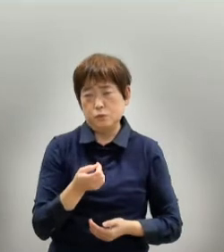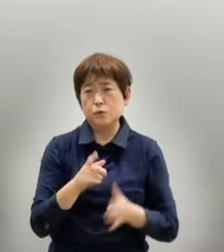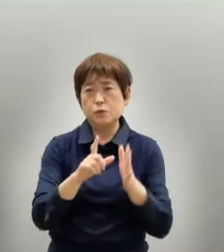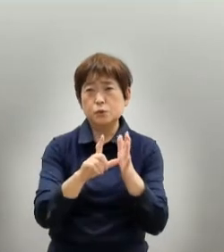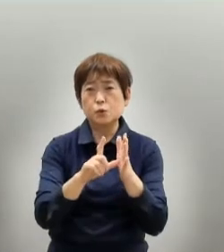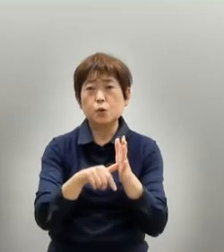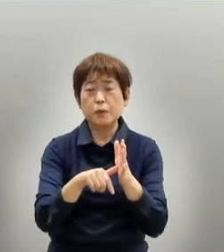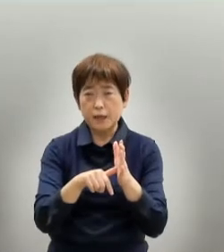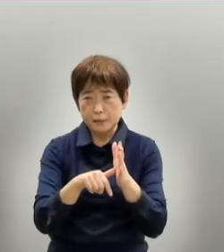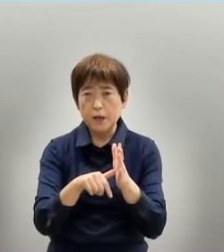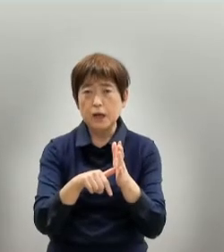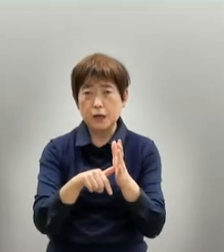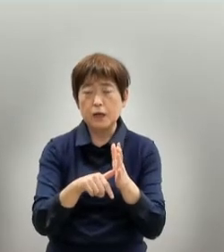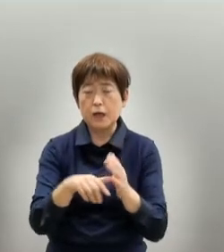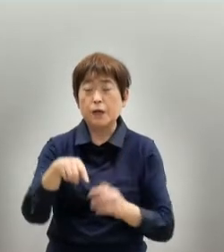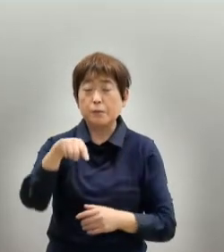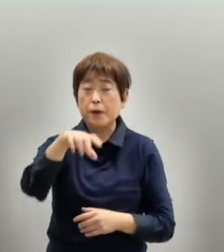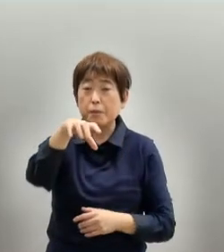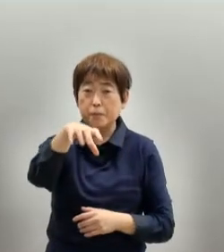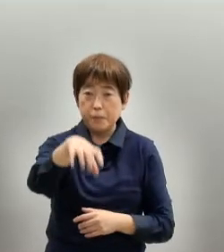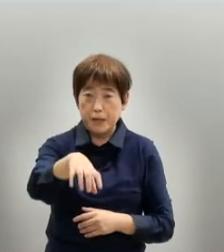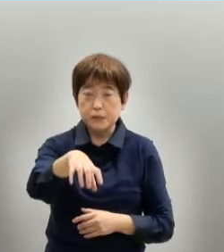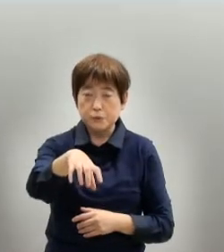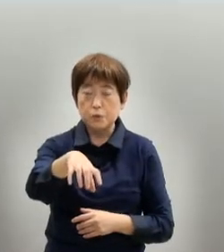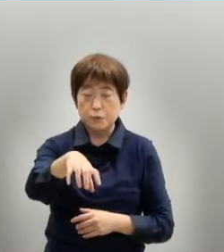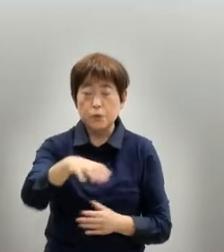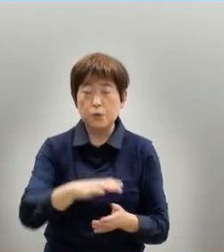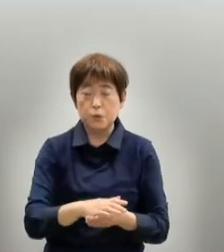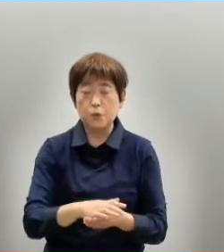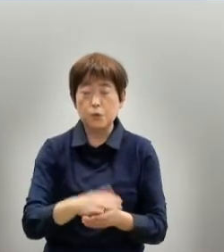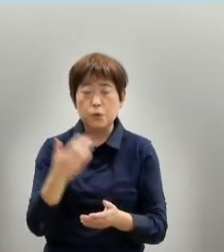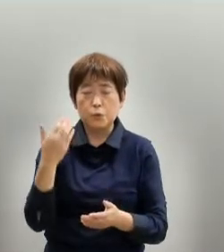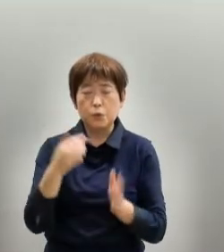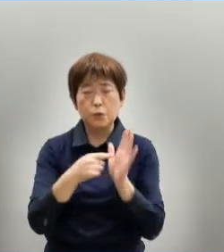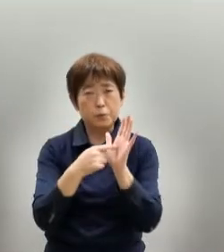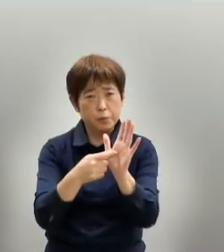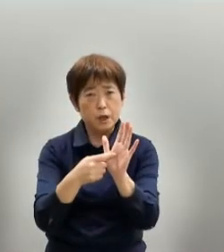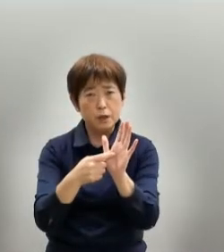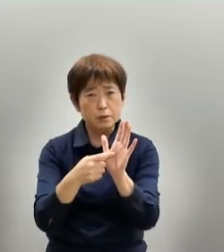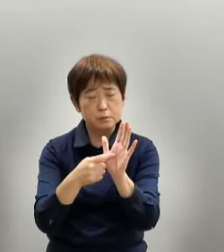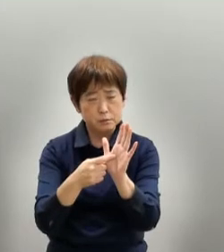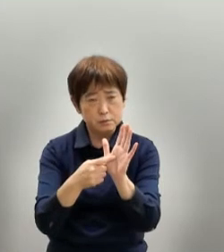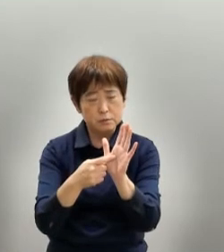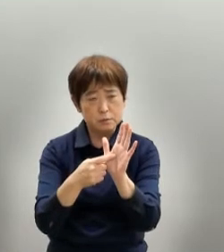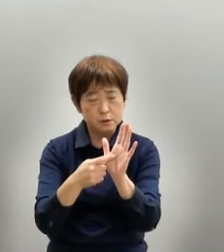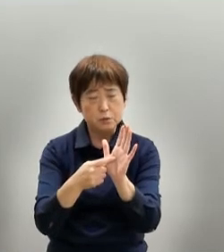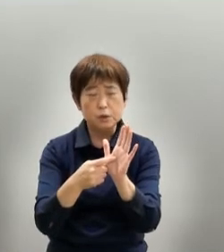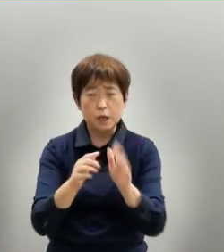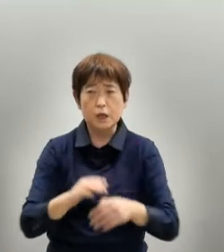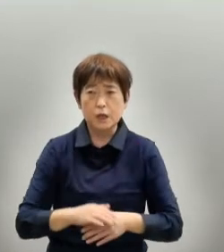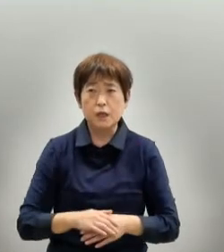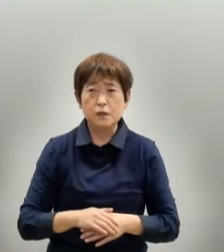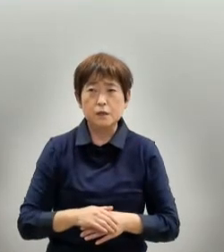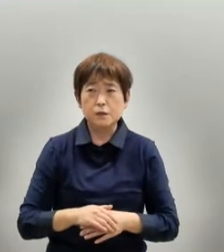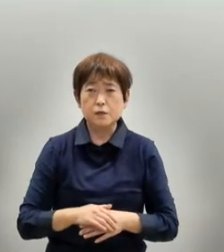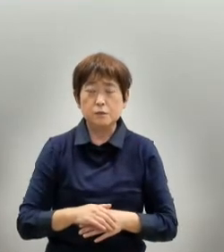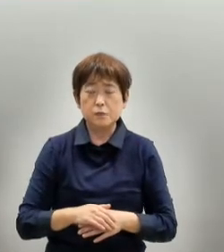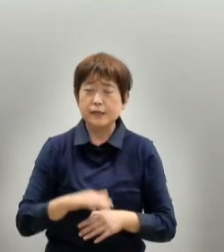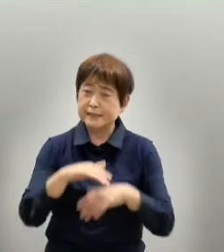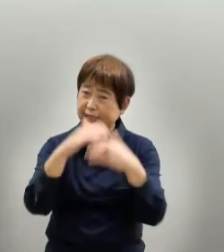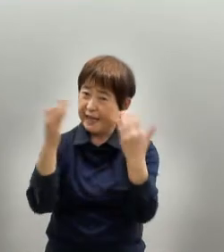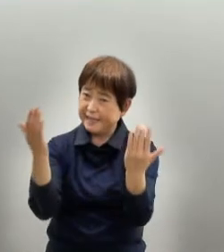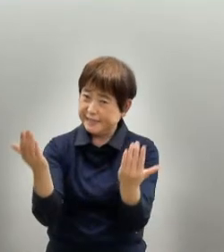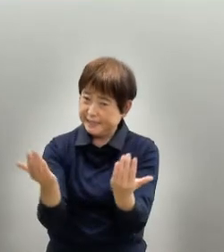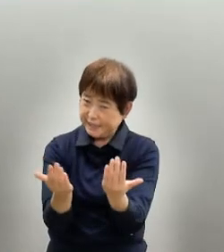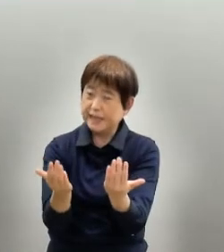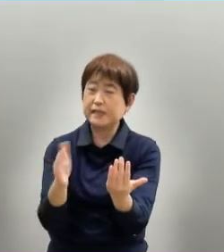ですね、まあ、わざわざ場所なんかをですね、こう公表せずともですね、ある程度こう、もう網がかけ